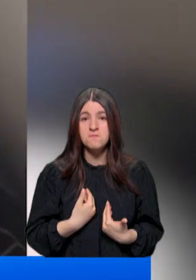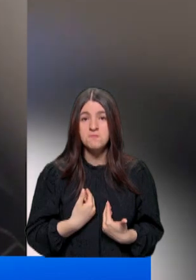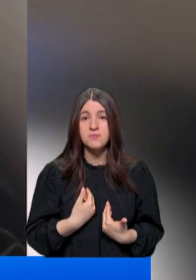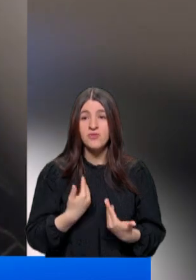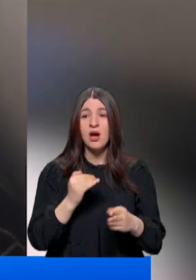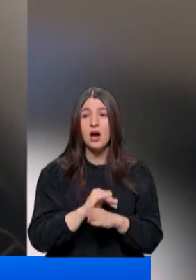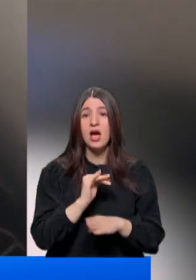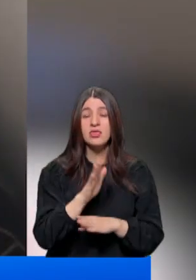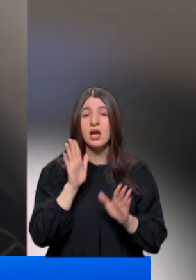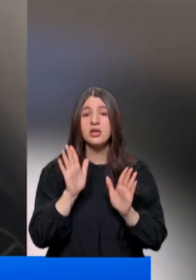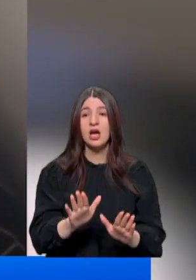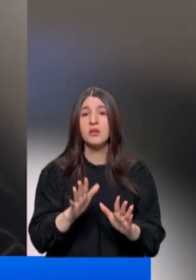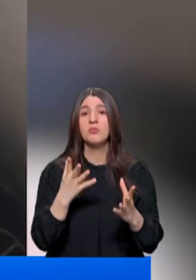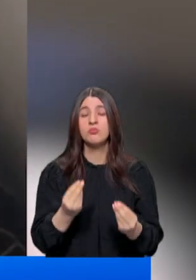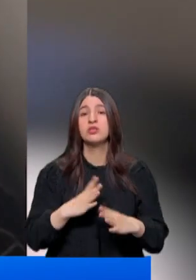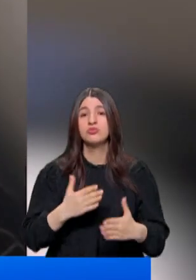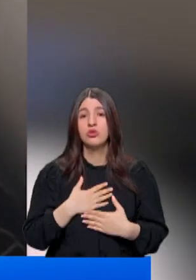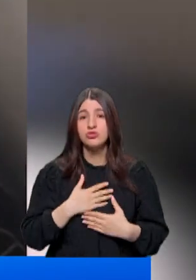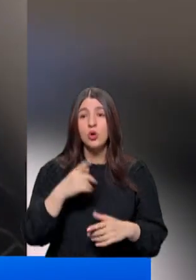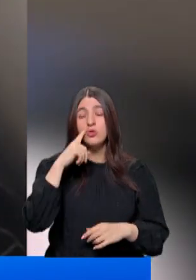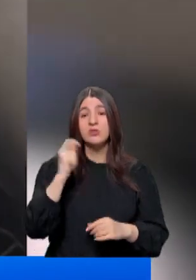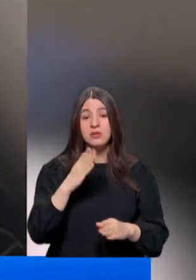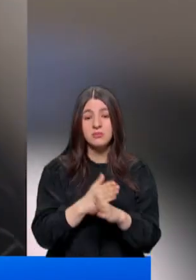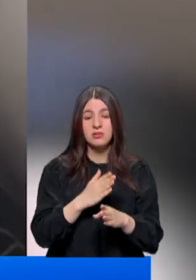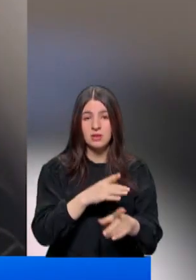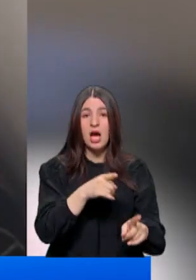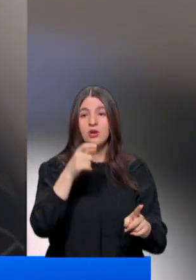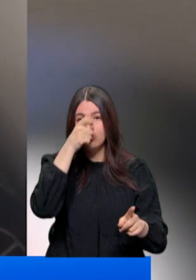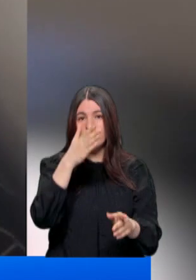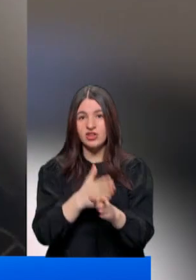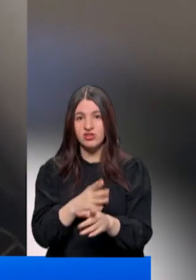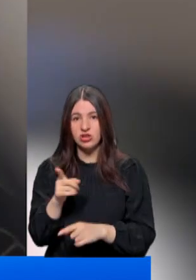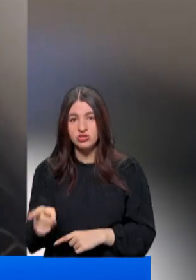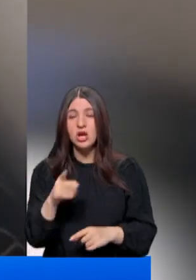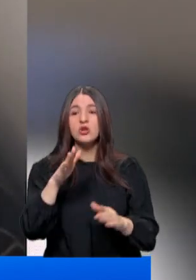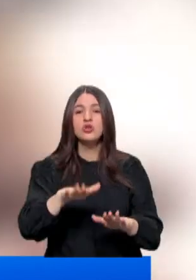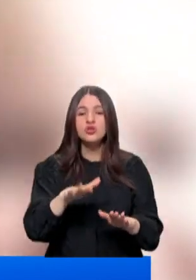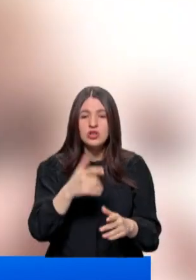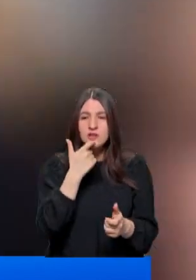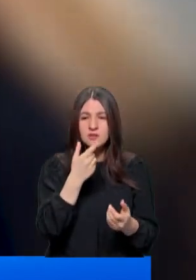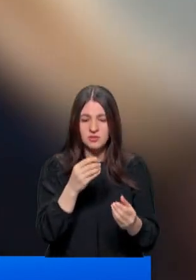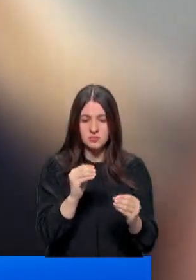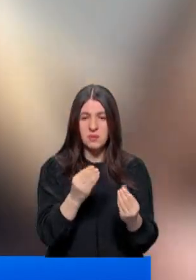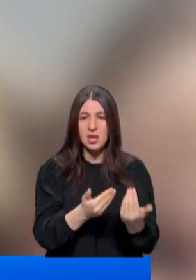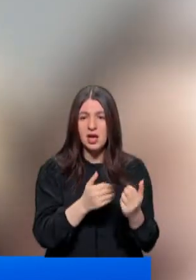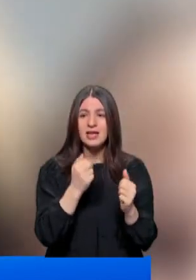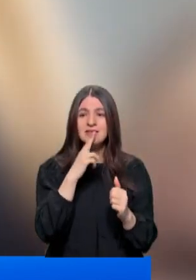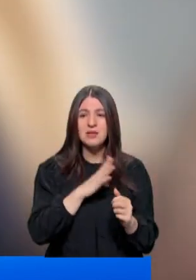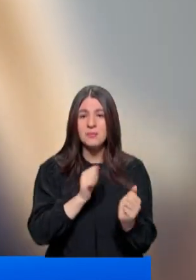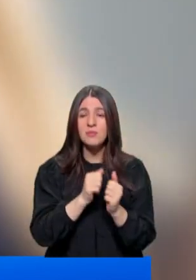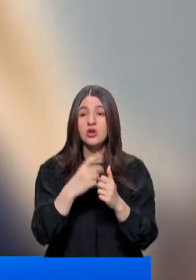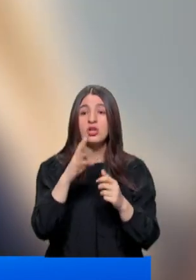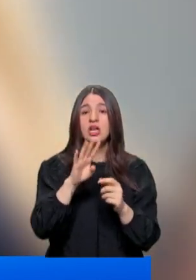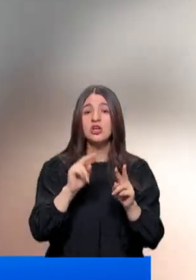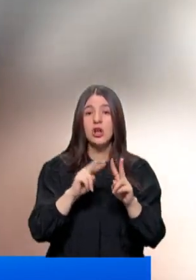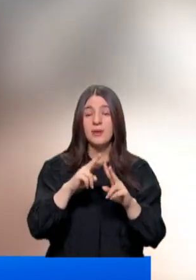Ve hayatta kalmak kalıyor istiyoruz. Ukrayna asıllı Türk vatandaşı Anna Sancar da küçük kızıyla birlikte Harkov'a 40 kilometre uzaklıkta bir